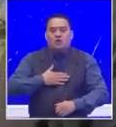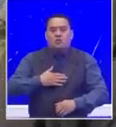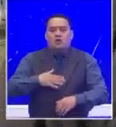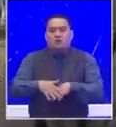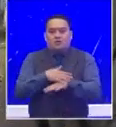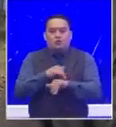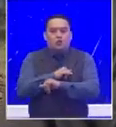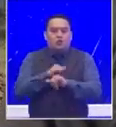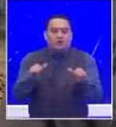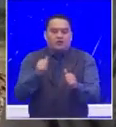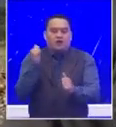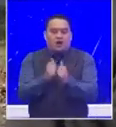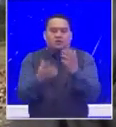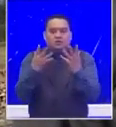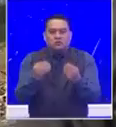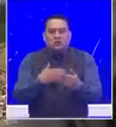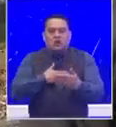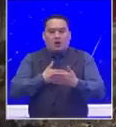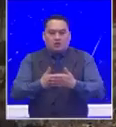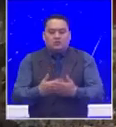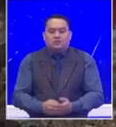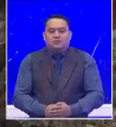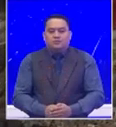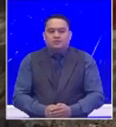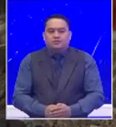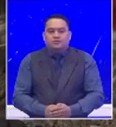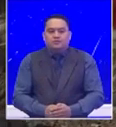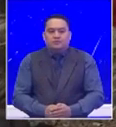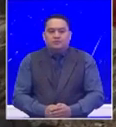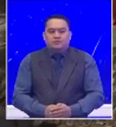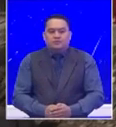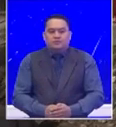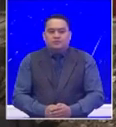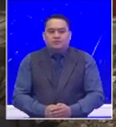ряды волонтеров будут пополняться от акции к акции.